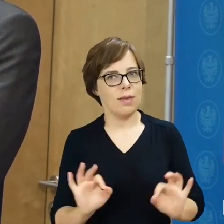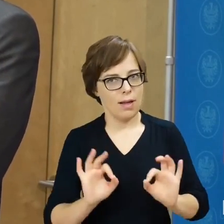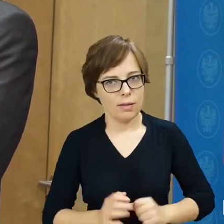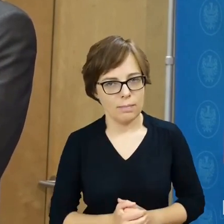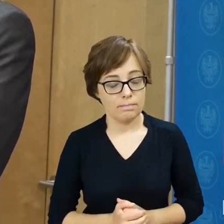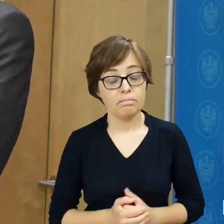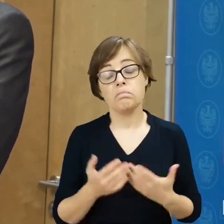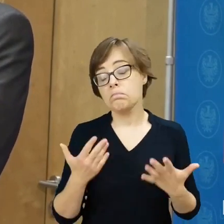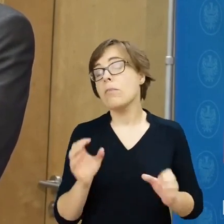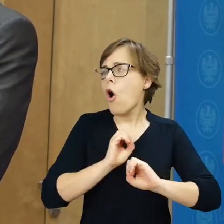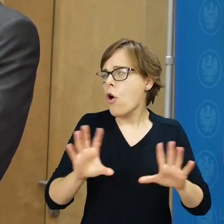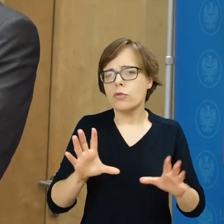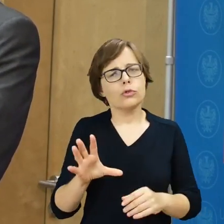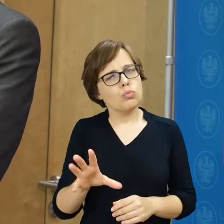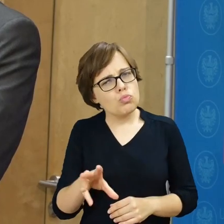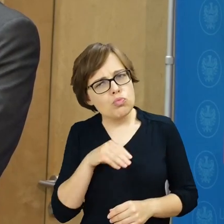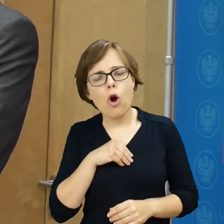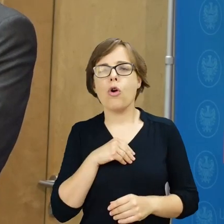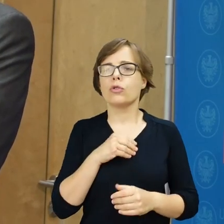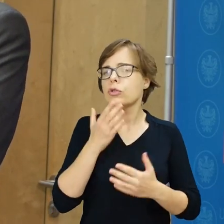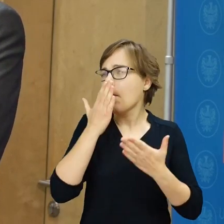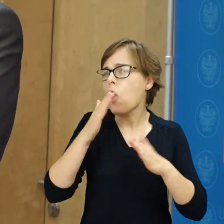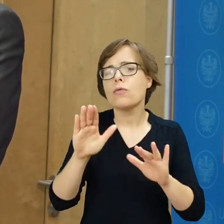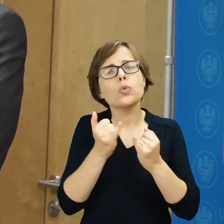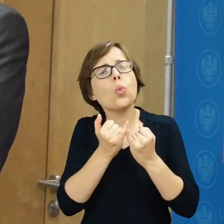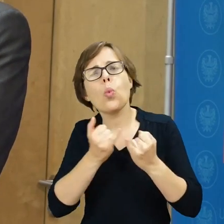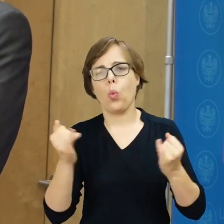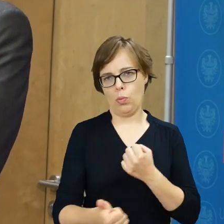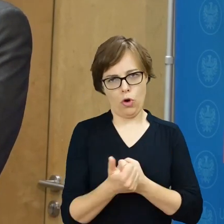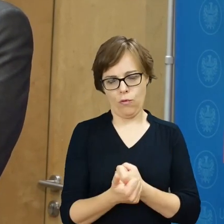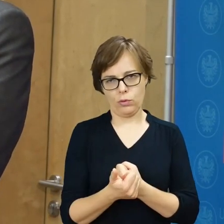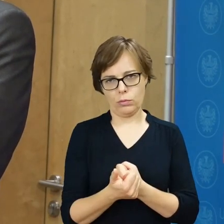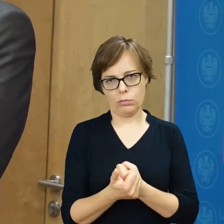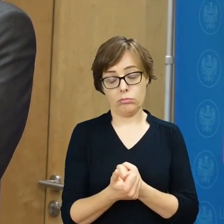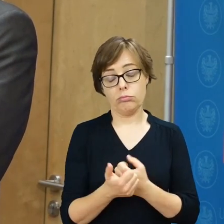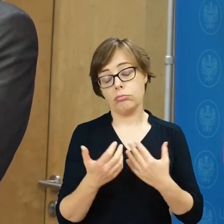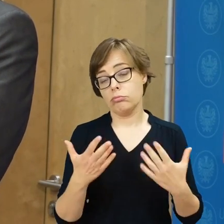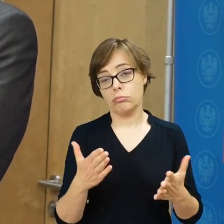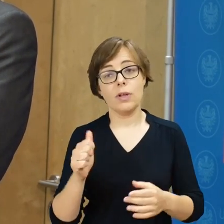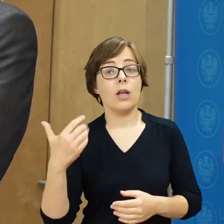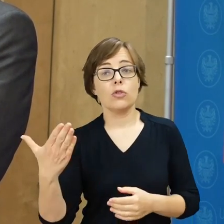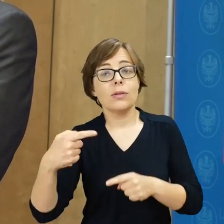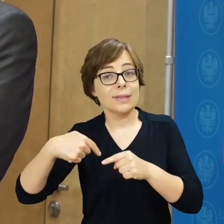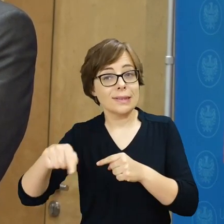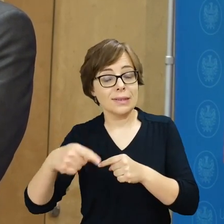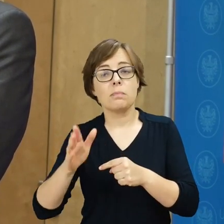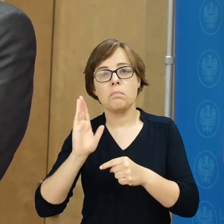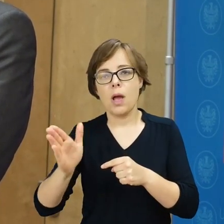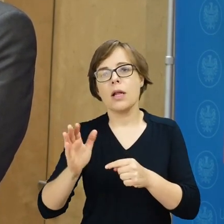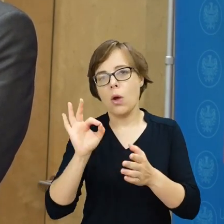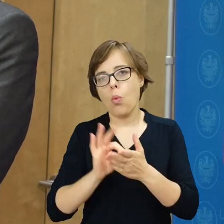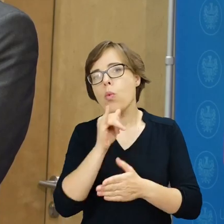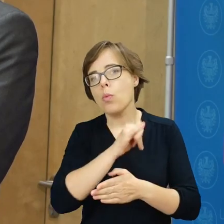pokazywać różnego rodzaju preteksty. Z jednej strony za chwilę rocznica ratyfikowania przez